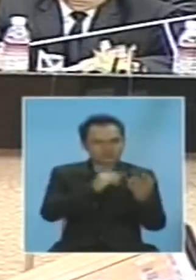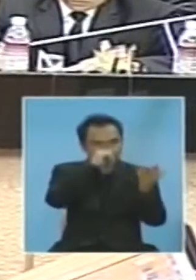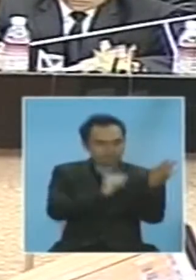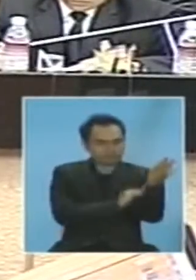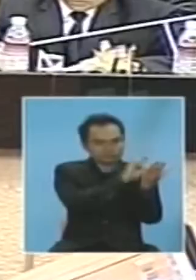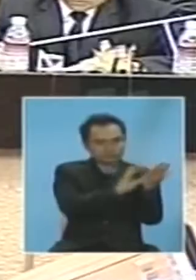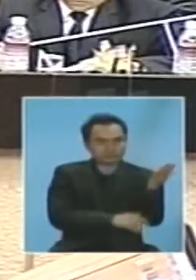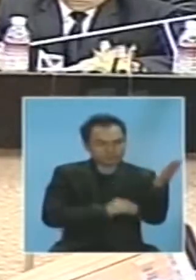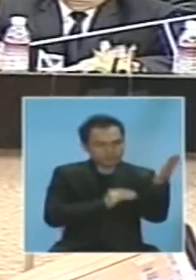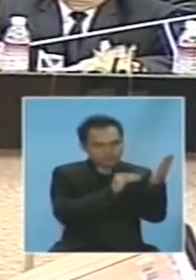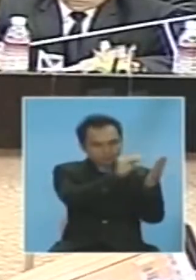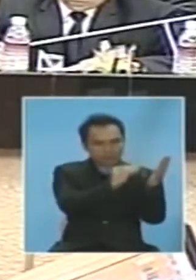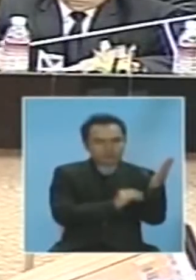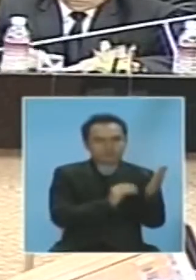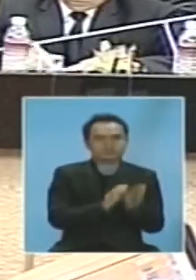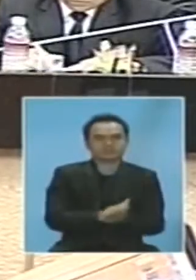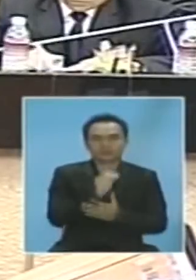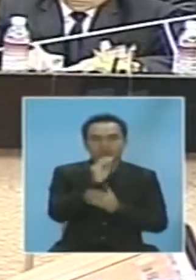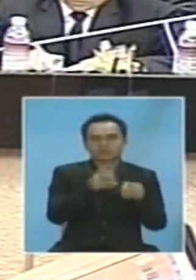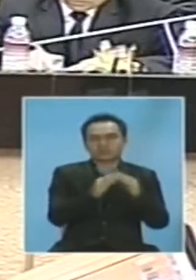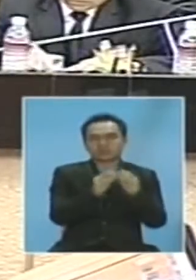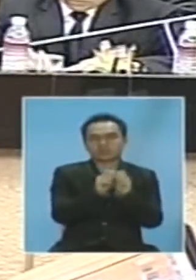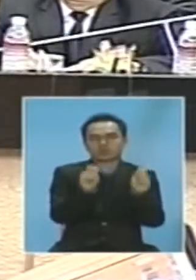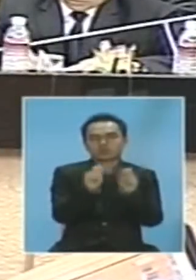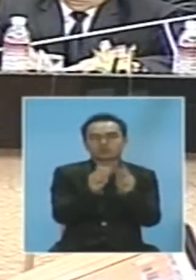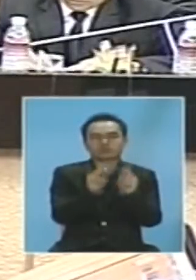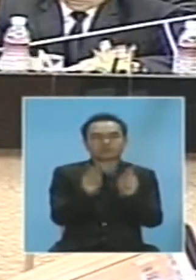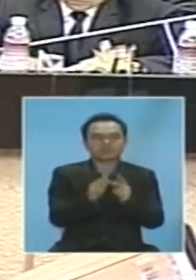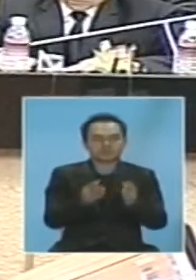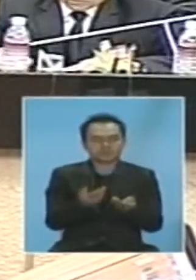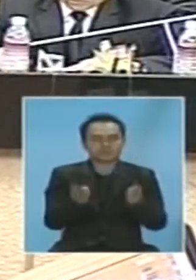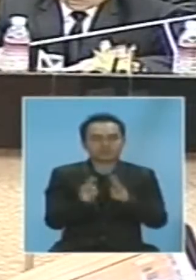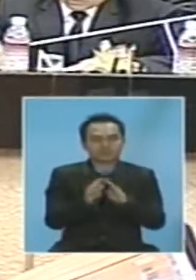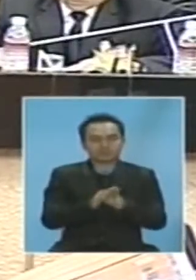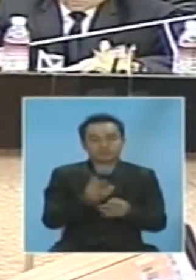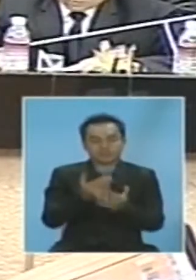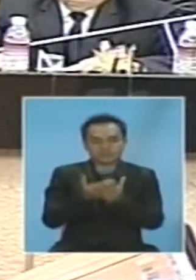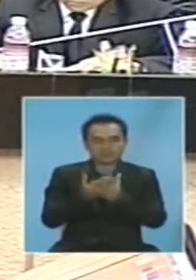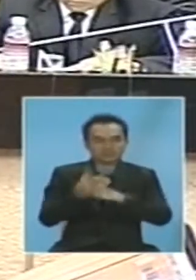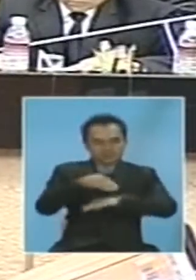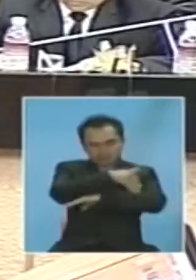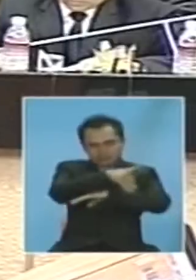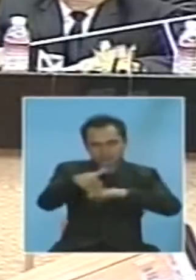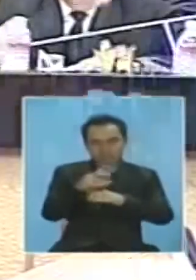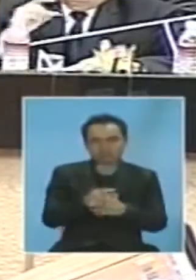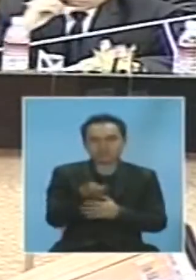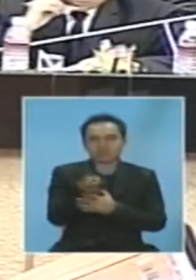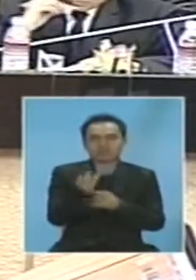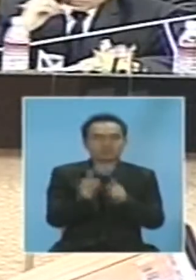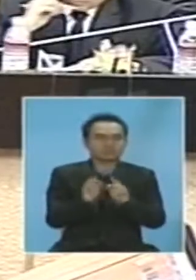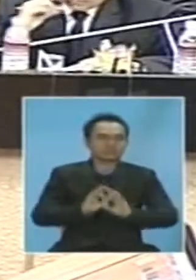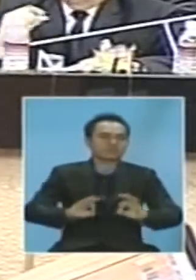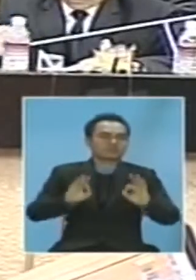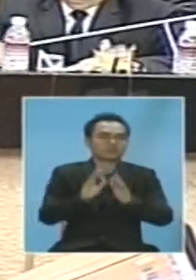ศมีการตั้งคณะอนุกรรมการปิดบัญชีเฉพาะเรื่องข้าวเป็นครั้งแรกเช่นกันนะคะแล้ว